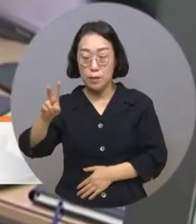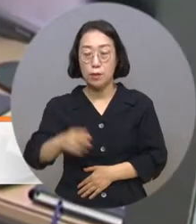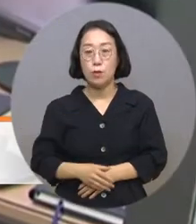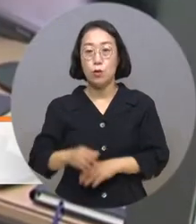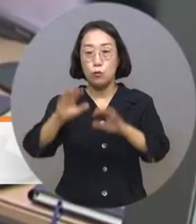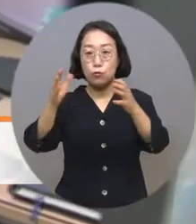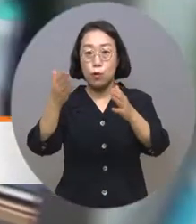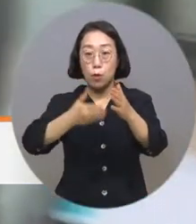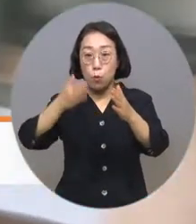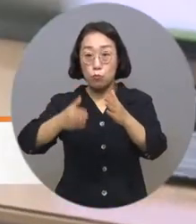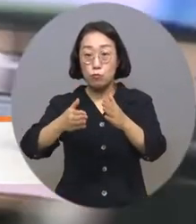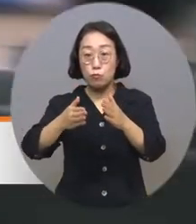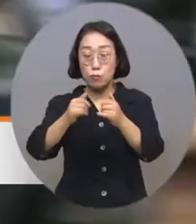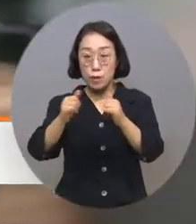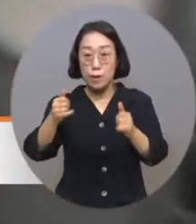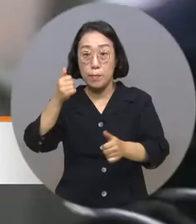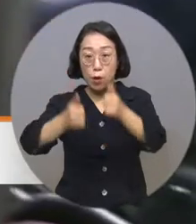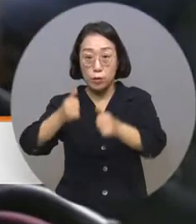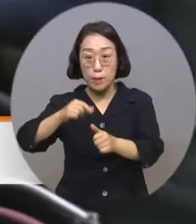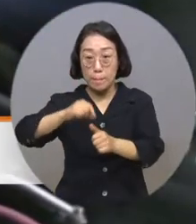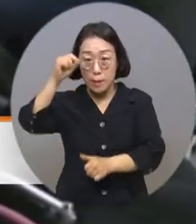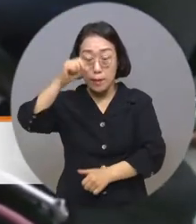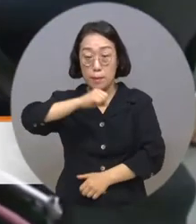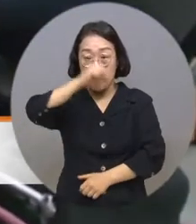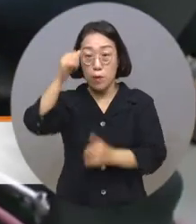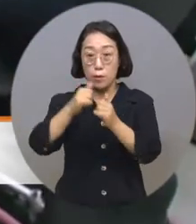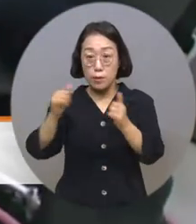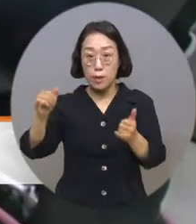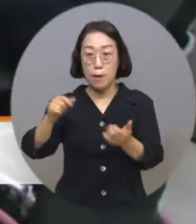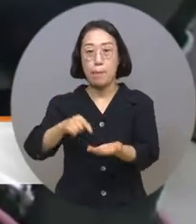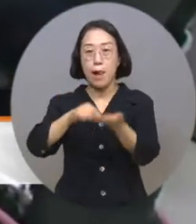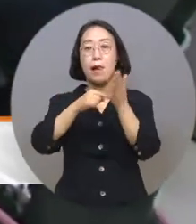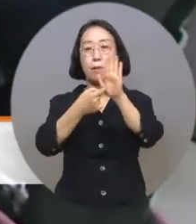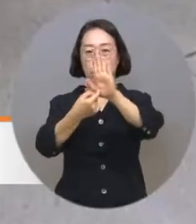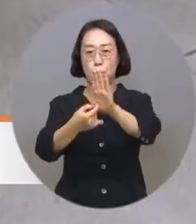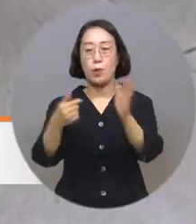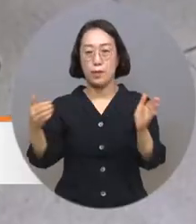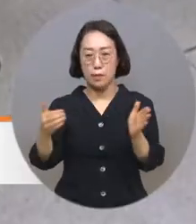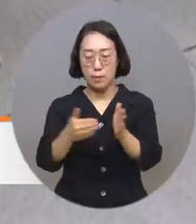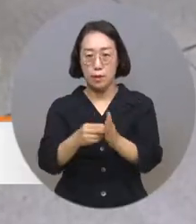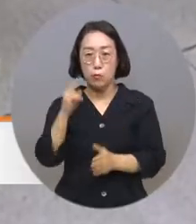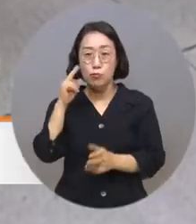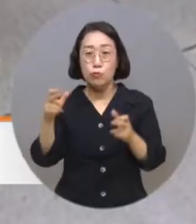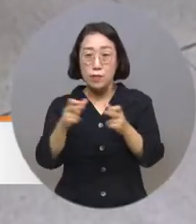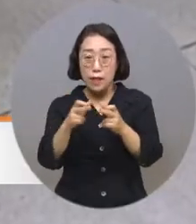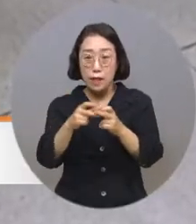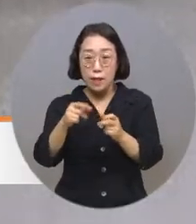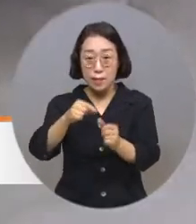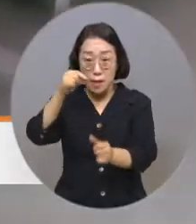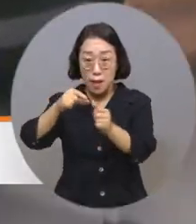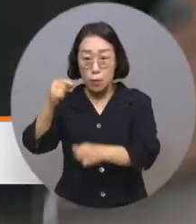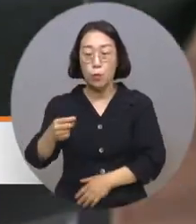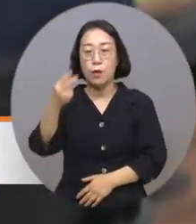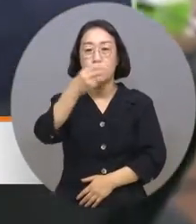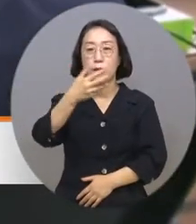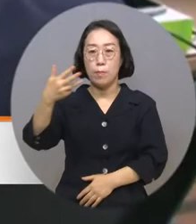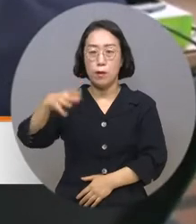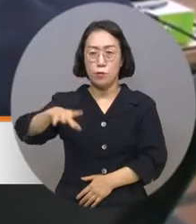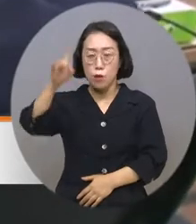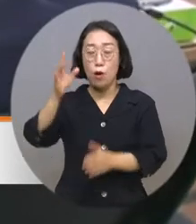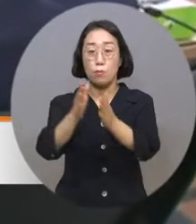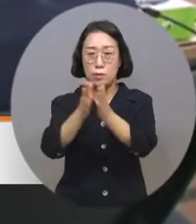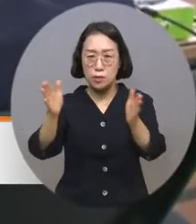국가공무원 경력경쟁채용시험 최종 합격자를 발표했습니다. 중증장애인 경력채용은 지난 2008년